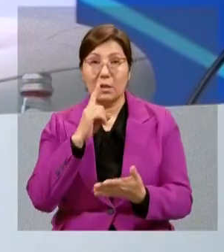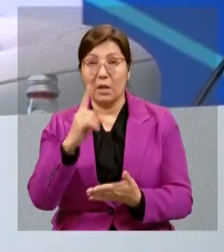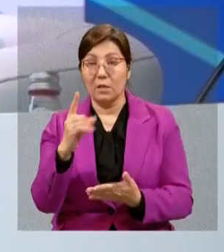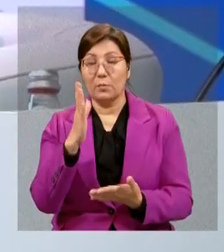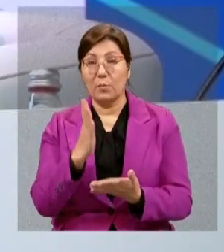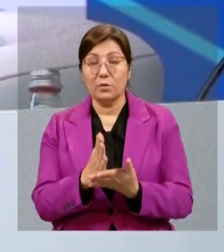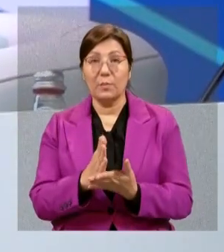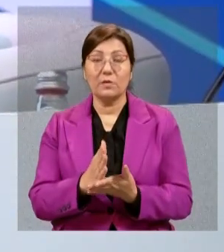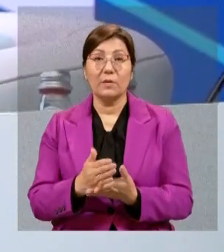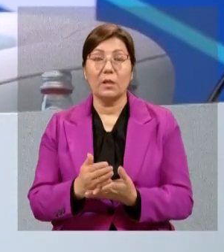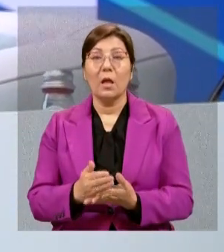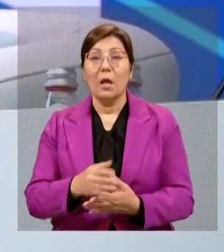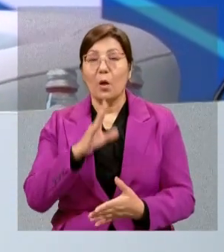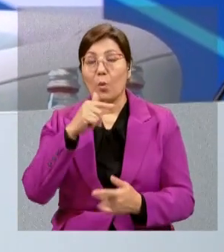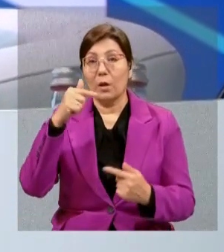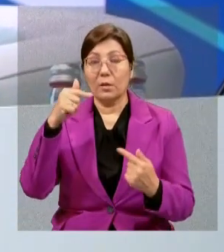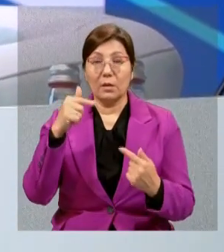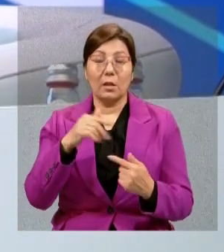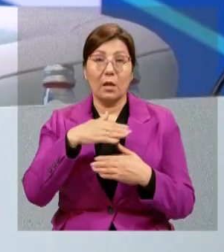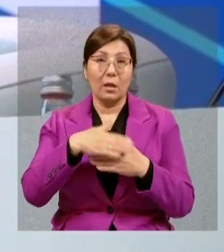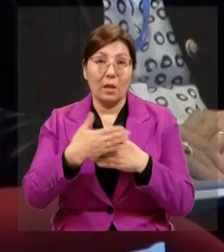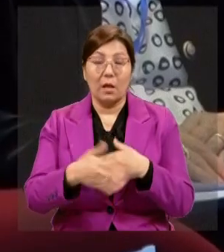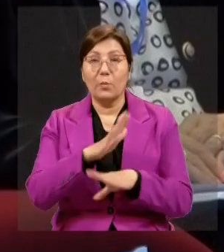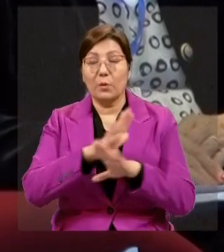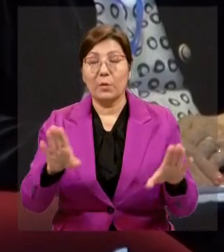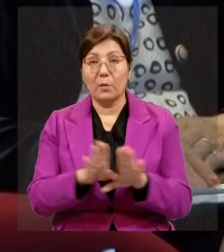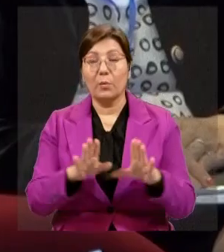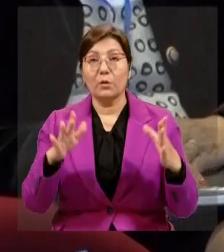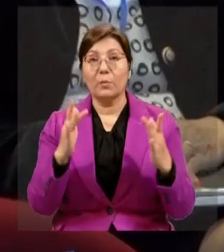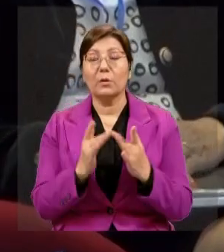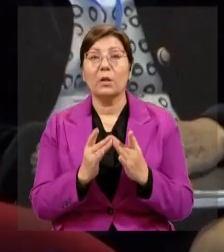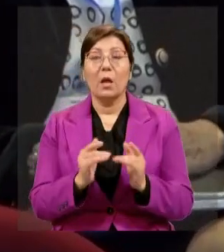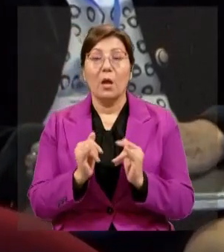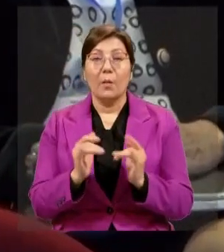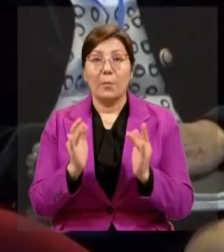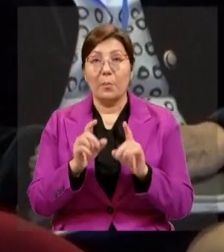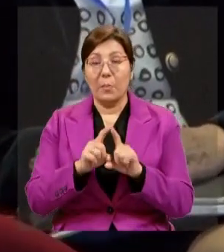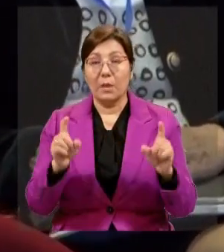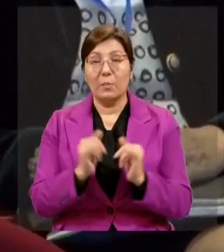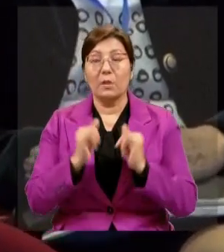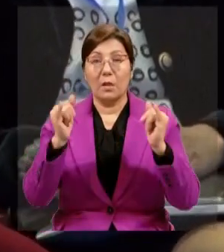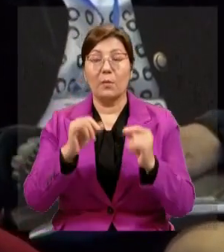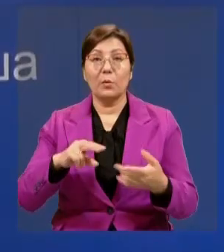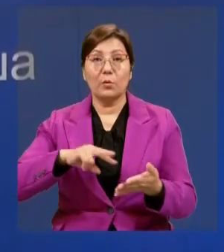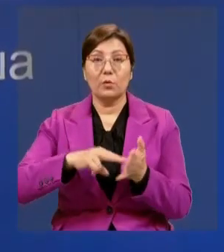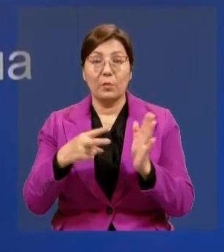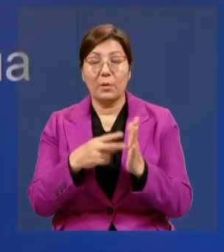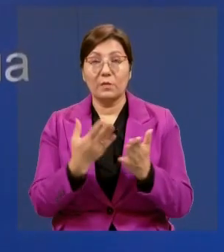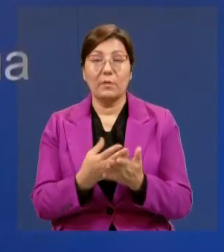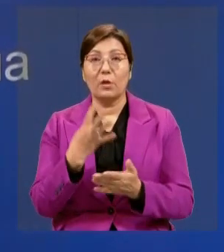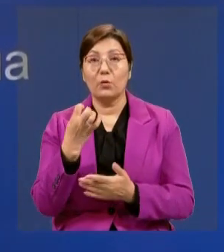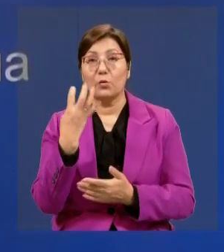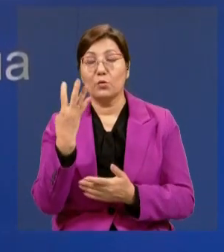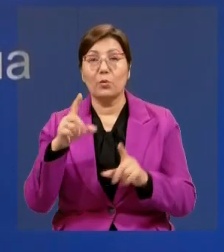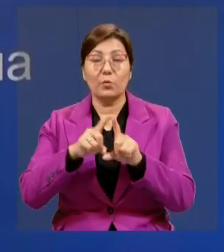орналасса да өркениет көшінен қалмауы тиіс. Сондықтан бұл типтегі білім ордаларын цифрлық шешімдер арқылы дамыту көзделді. Өңірдегі жалпыға білім беретін